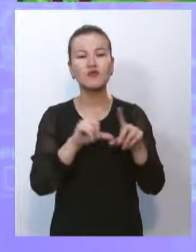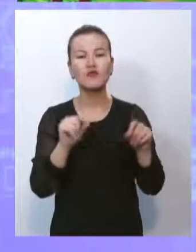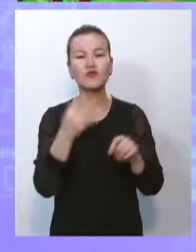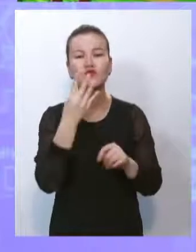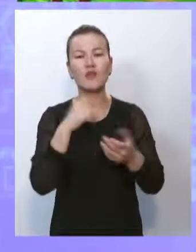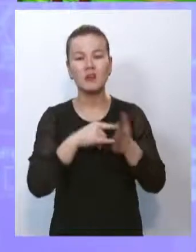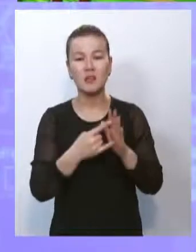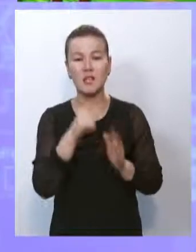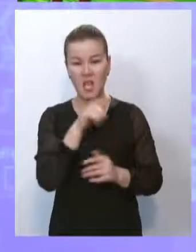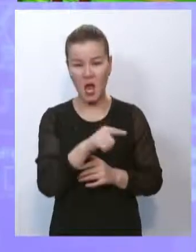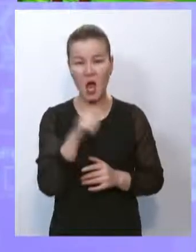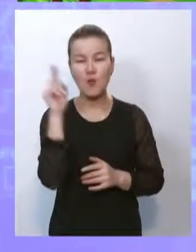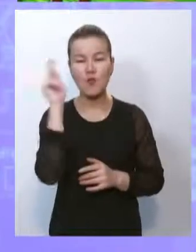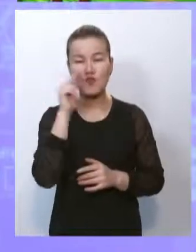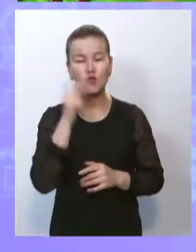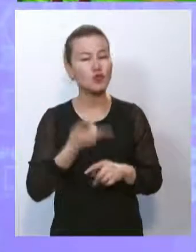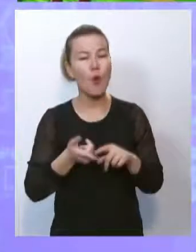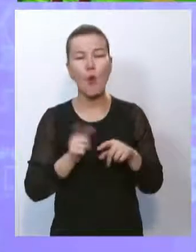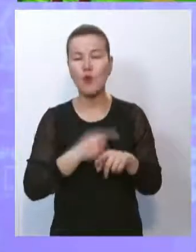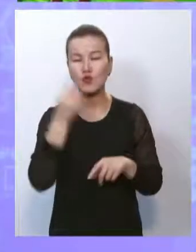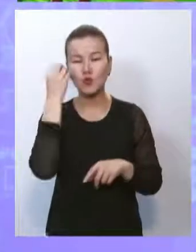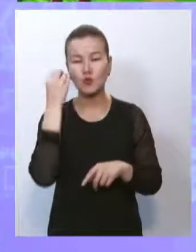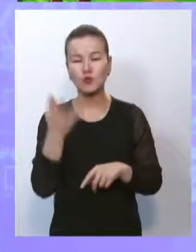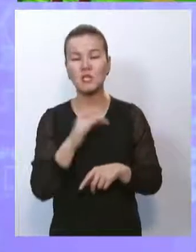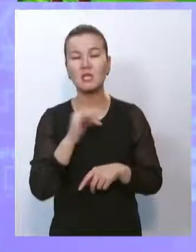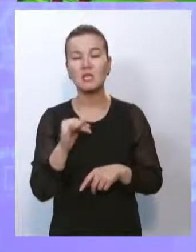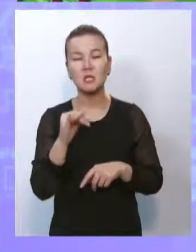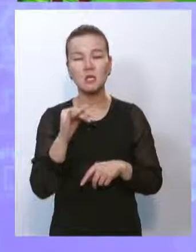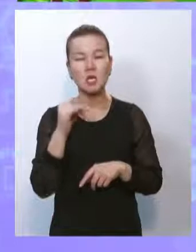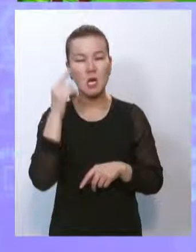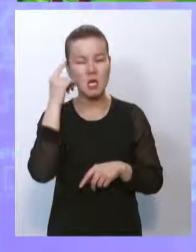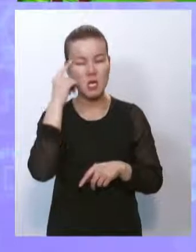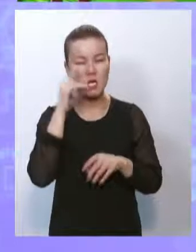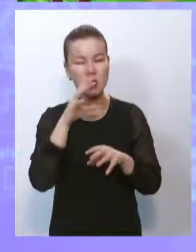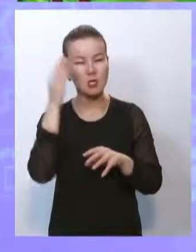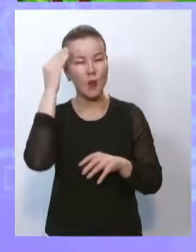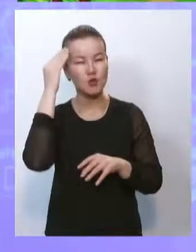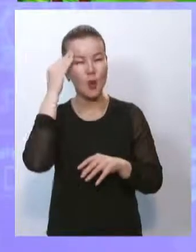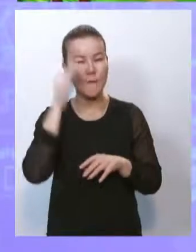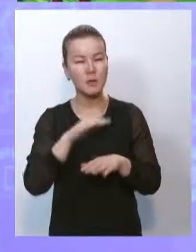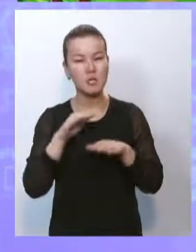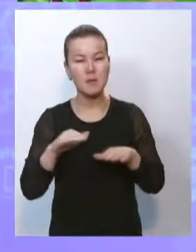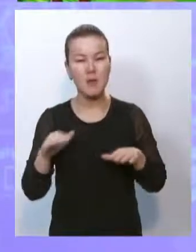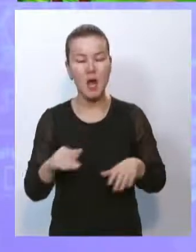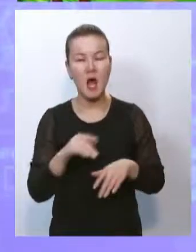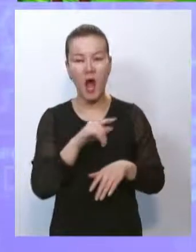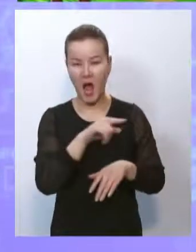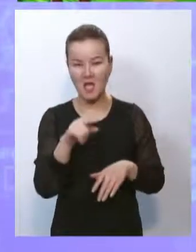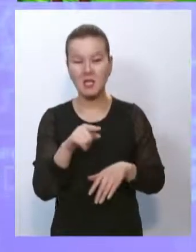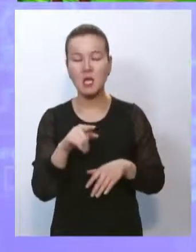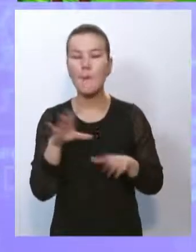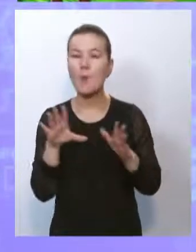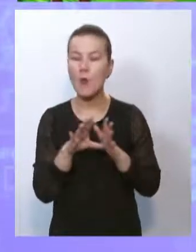там учатся очень умные и сообразительные ребята они тебе помогут